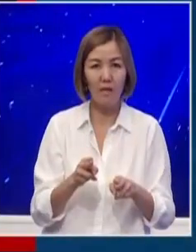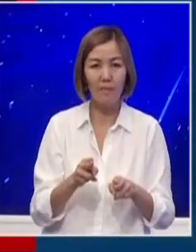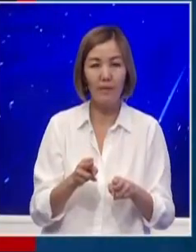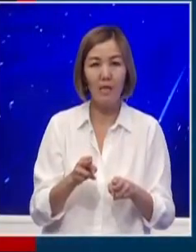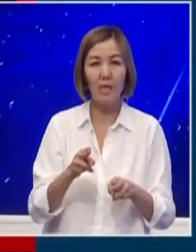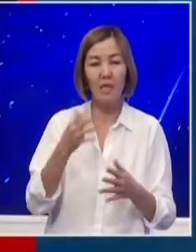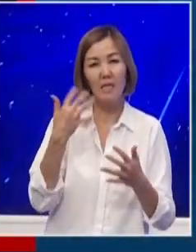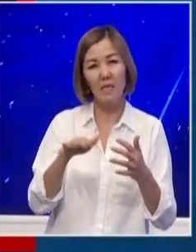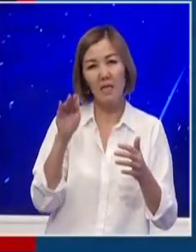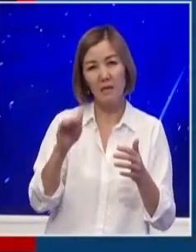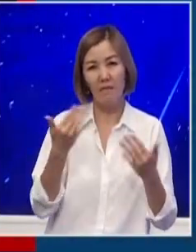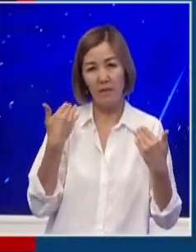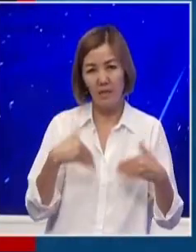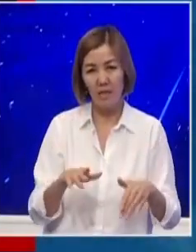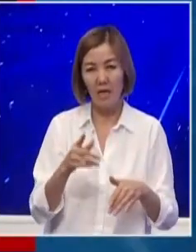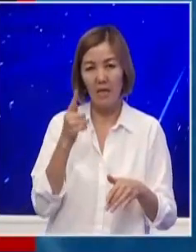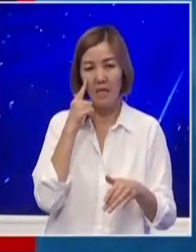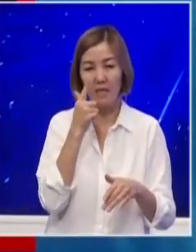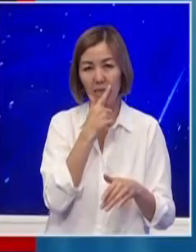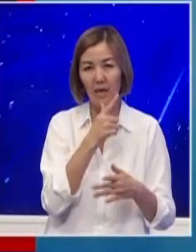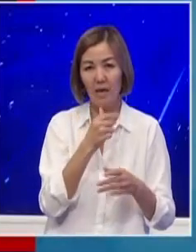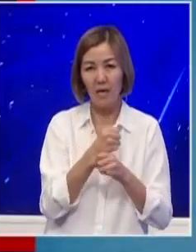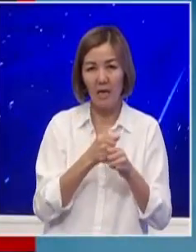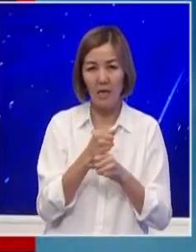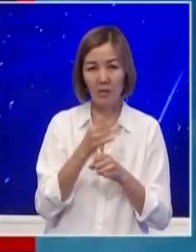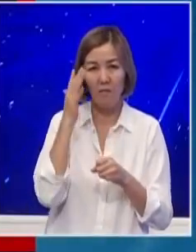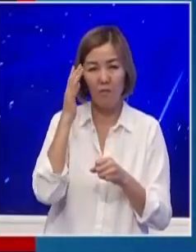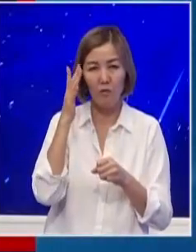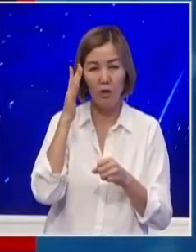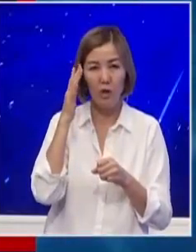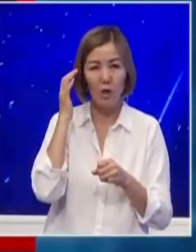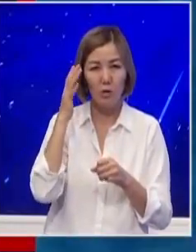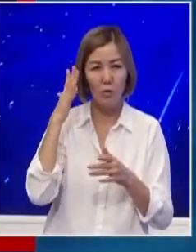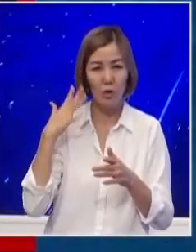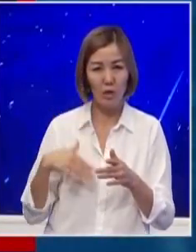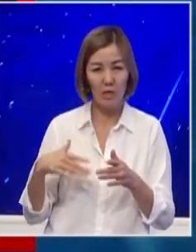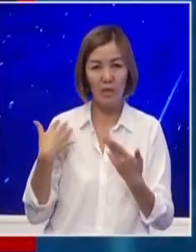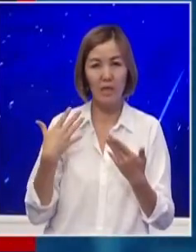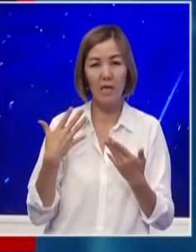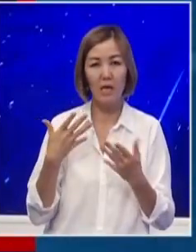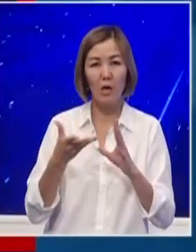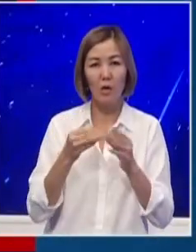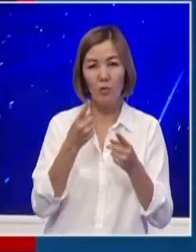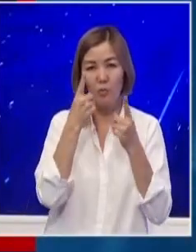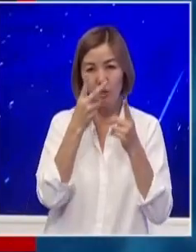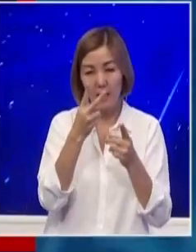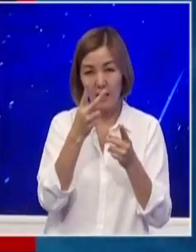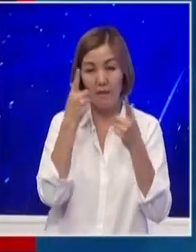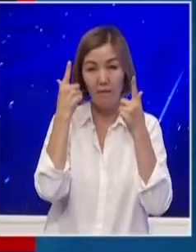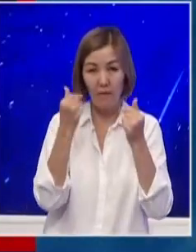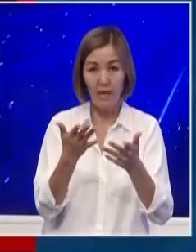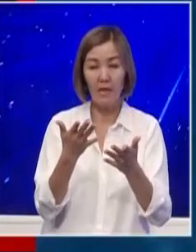подросток среднего телосложения, глаза карие, волосы черные, длинные, ниже плеч. Всех, кто владеет информацией о